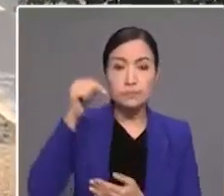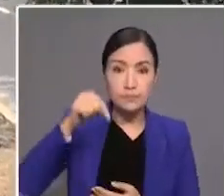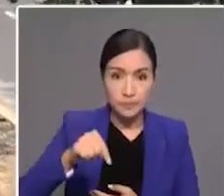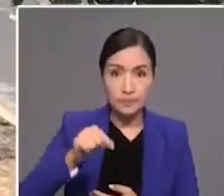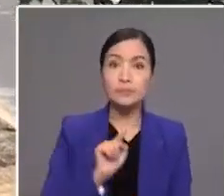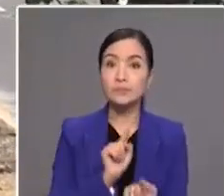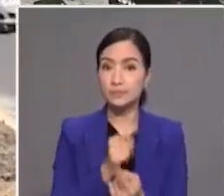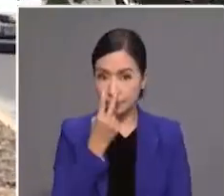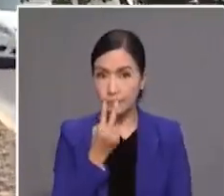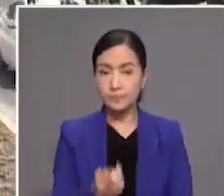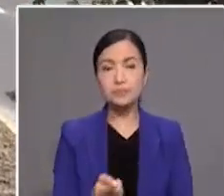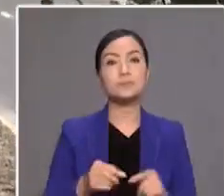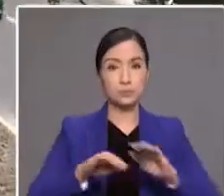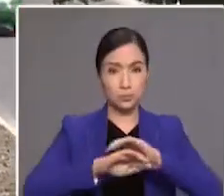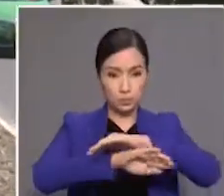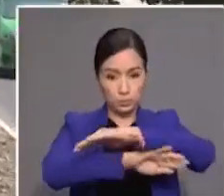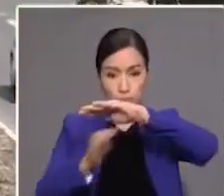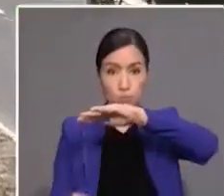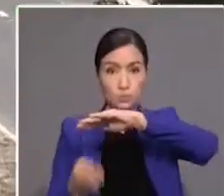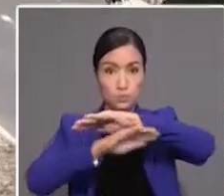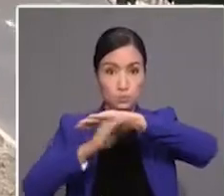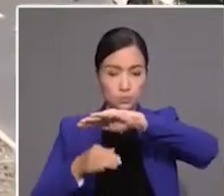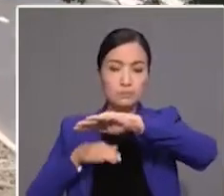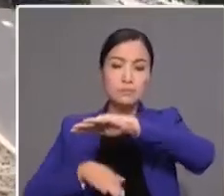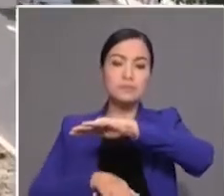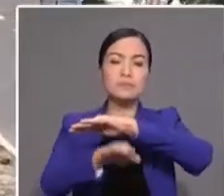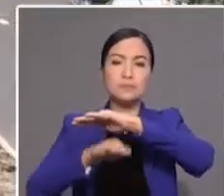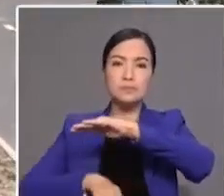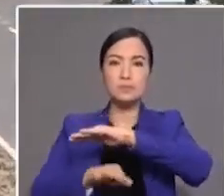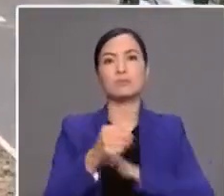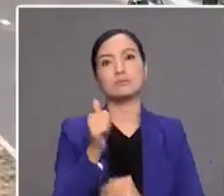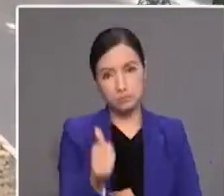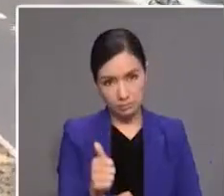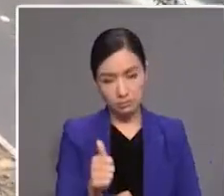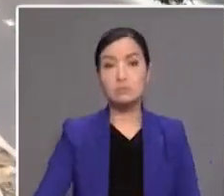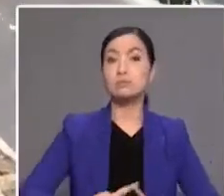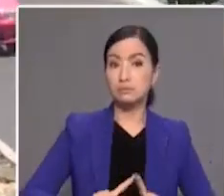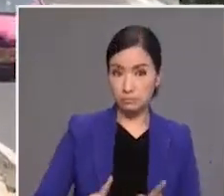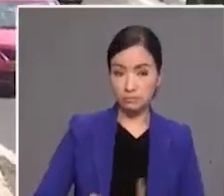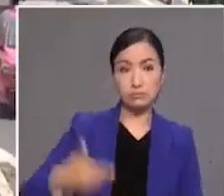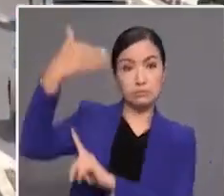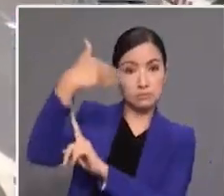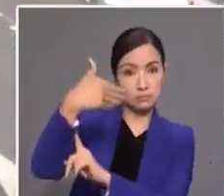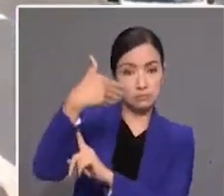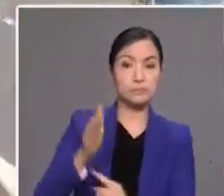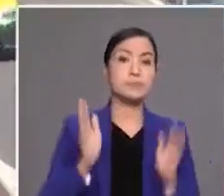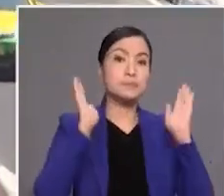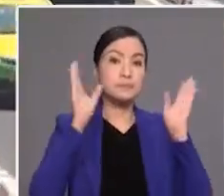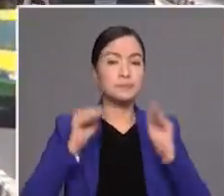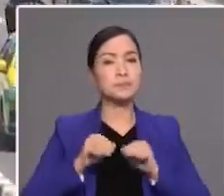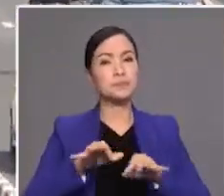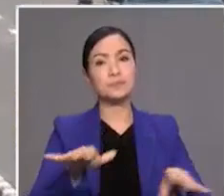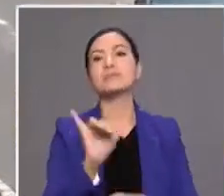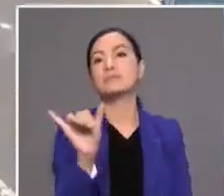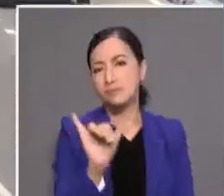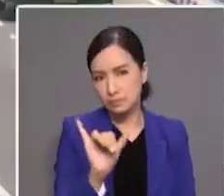ริเวณนี้ค่ะหลังจากที่มีการเปิดใช้อุโมงค์ไปแล้วการจราจรค่อนข้างคล่องตัวแต่ยังไม่มีการติดป้ายประชาสัมพันธ์นะคะส่งผลให้ประช